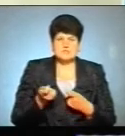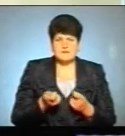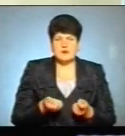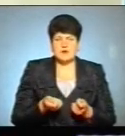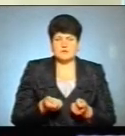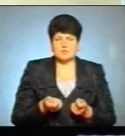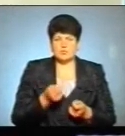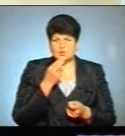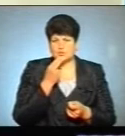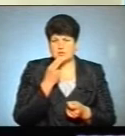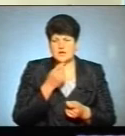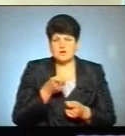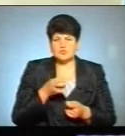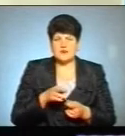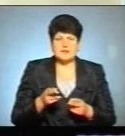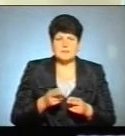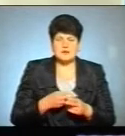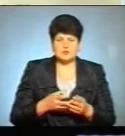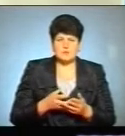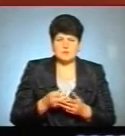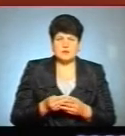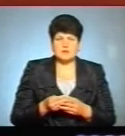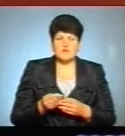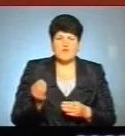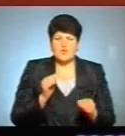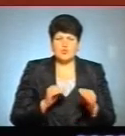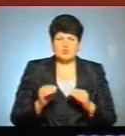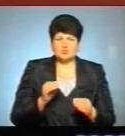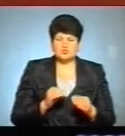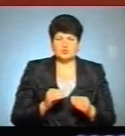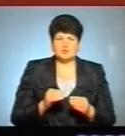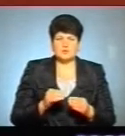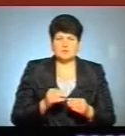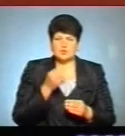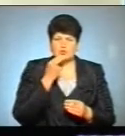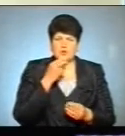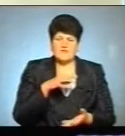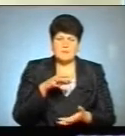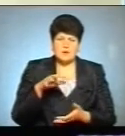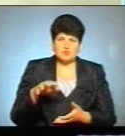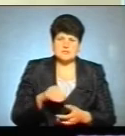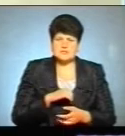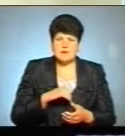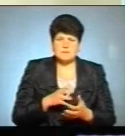поставляють продукти харчування безоплатно, тобто формують продуктові пакунки. Ви знаєте, найбільша акція це була в області,